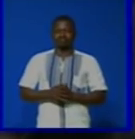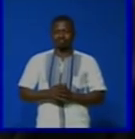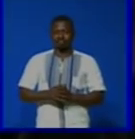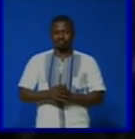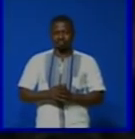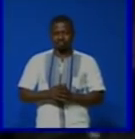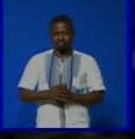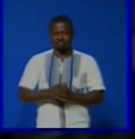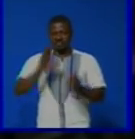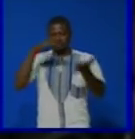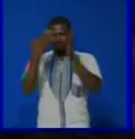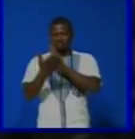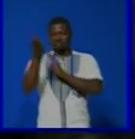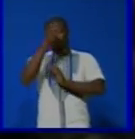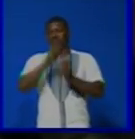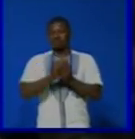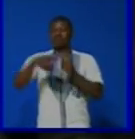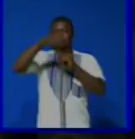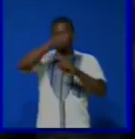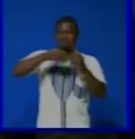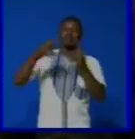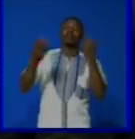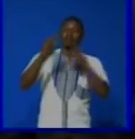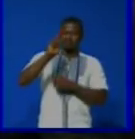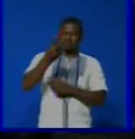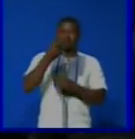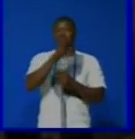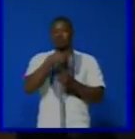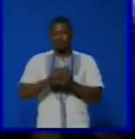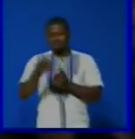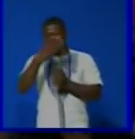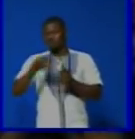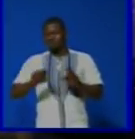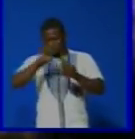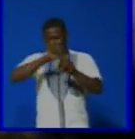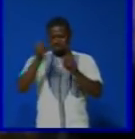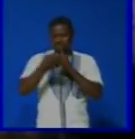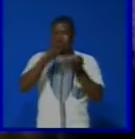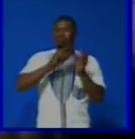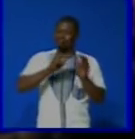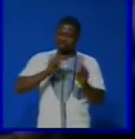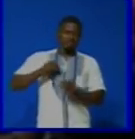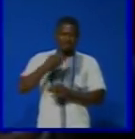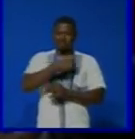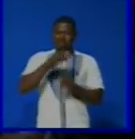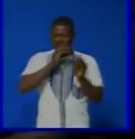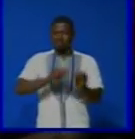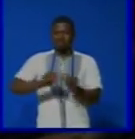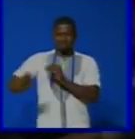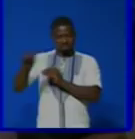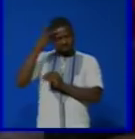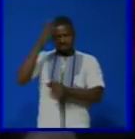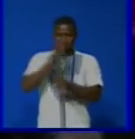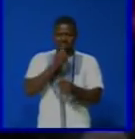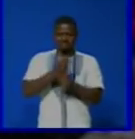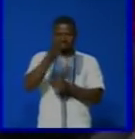Face à lui au second tour, Fernando Haddad, socialiste membre du Parti des Travailleurs. Il obtient 28% des votes, près